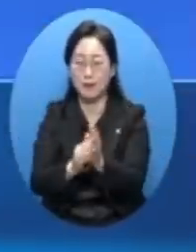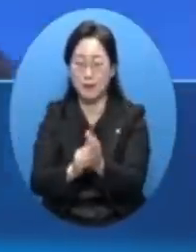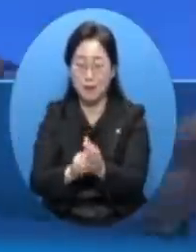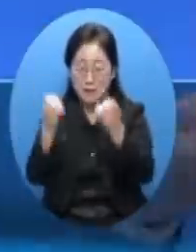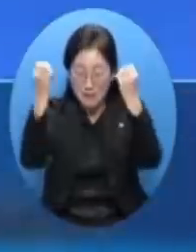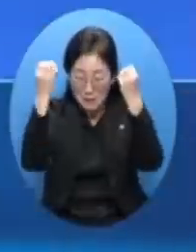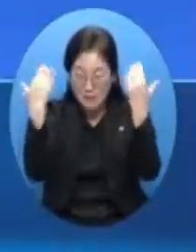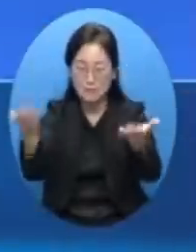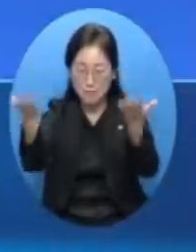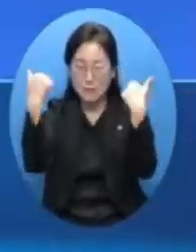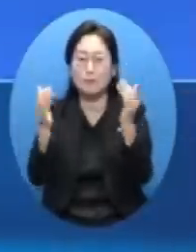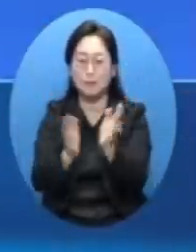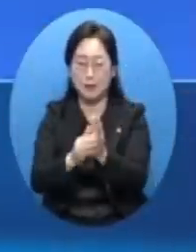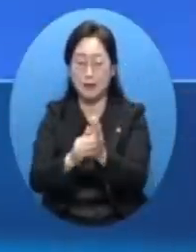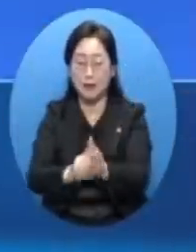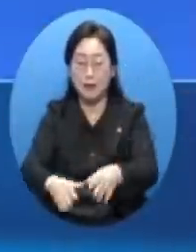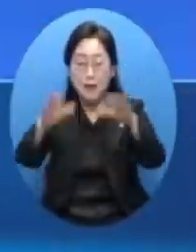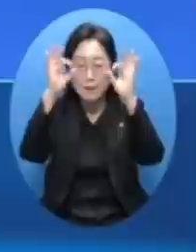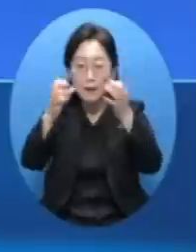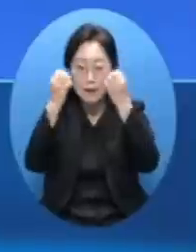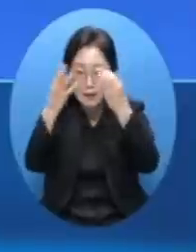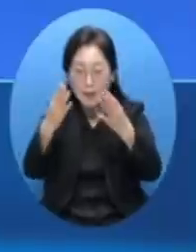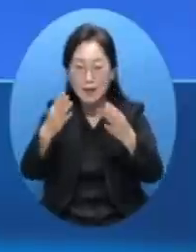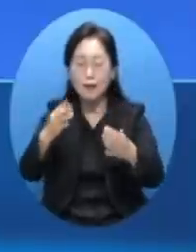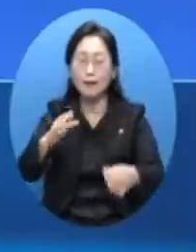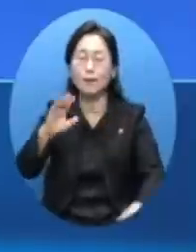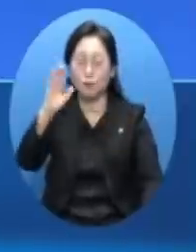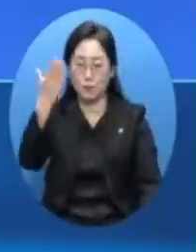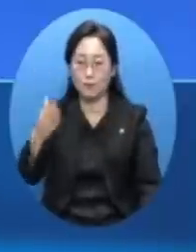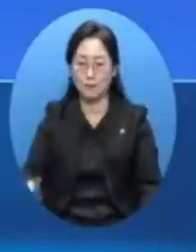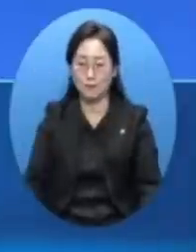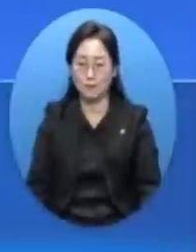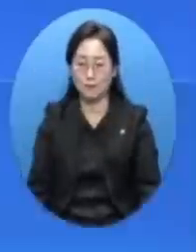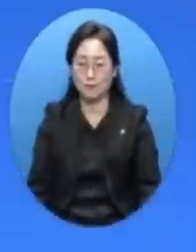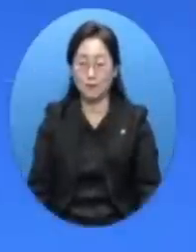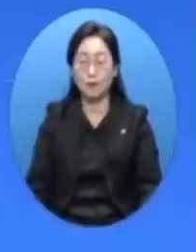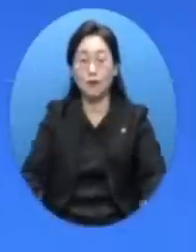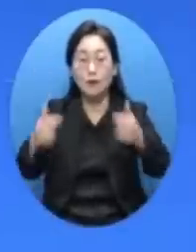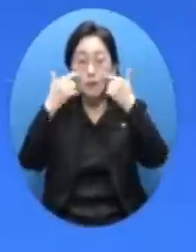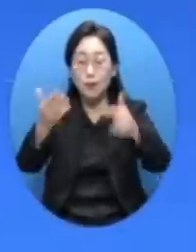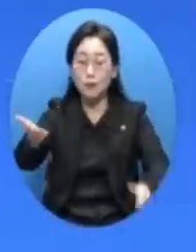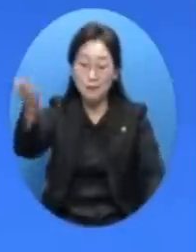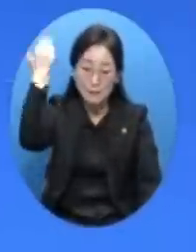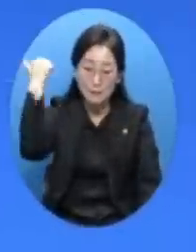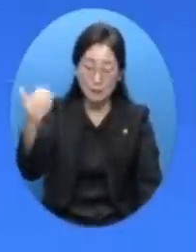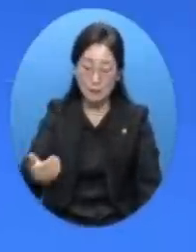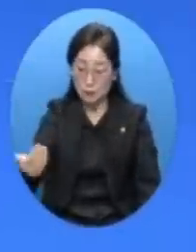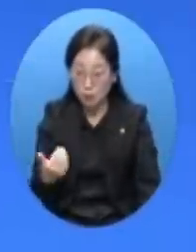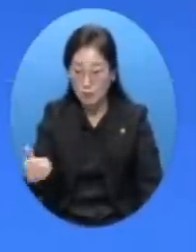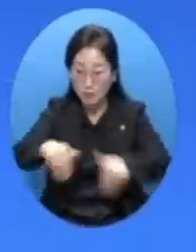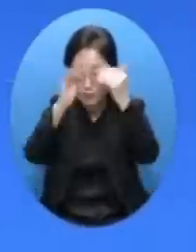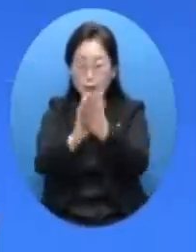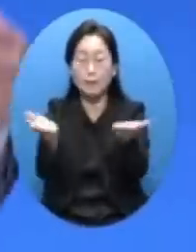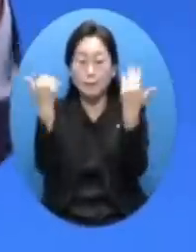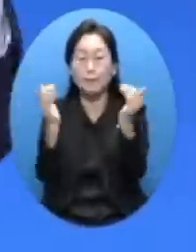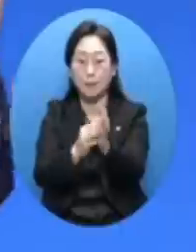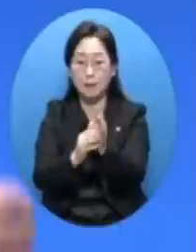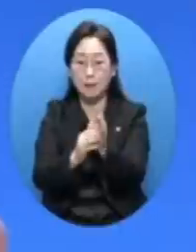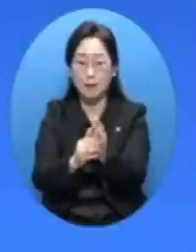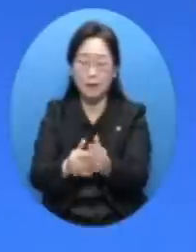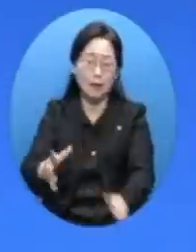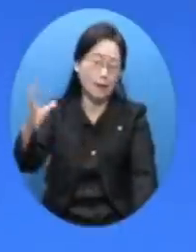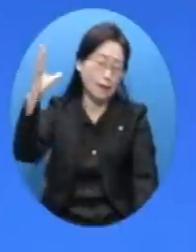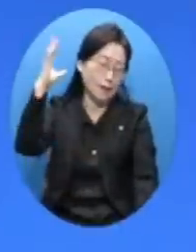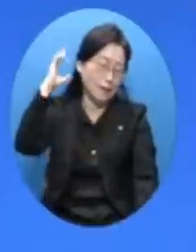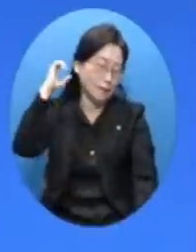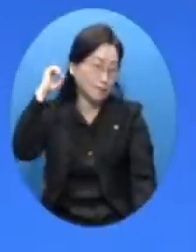것은 지나갔으니 보라 새 것이 되었도다. 분명히 이전 것은 지나갔다고 말씀하는데도 불구하고 이전 것에 붙잡혀